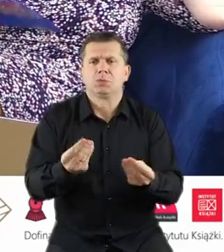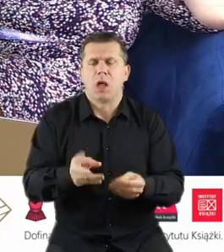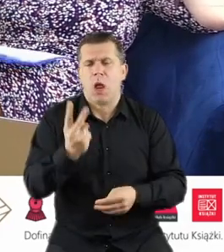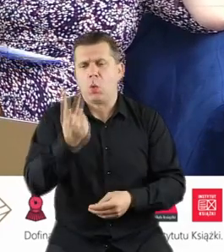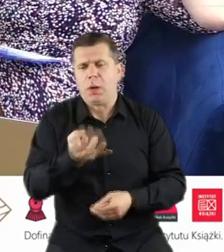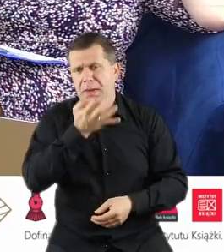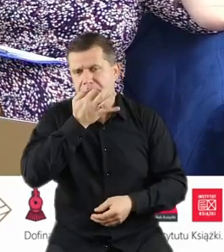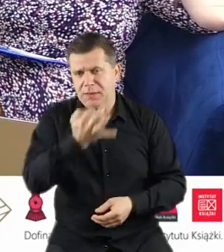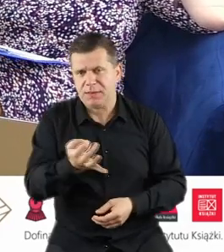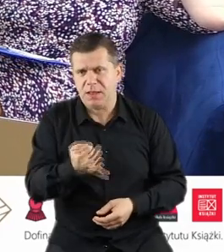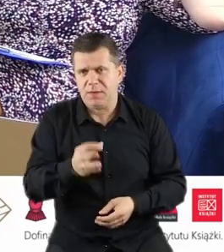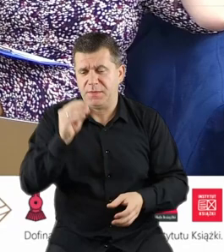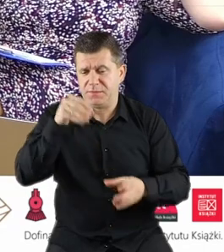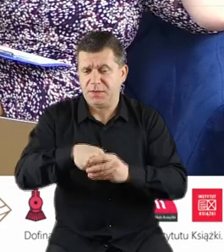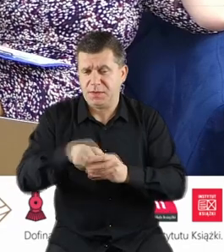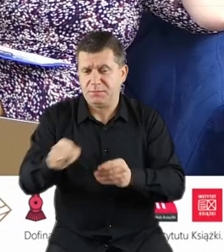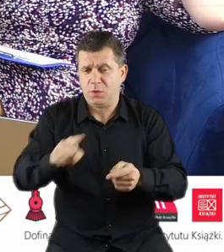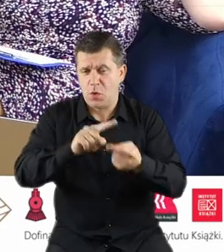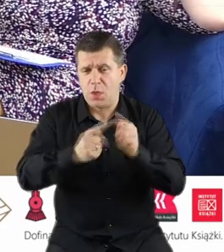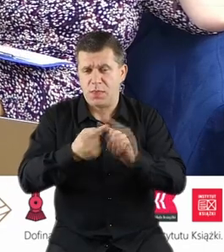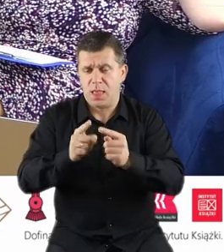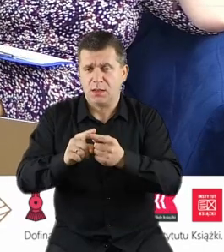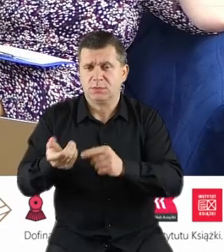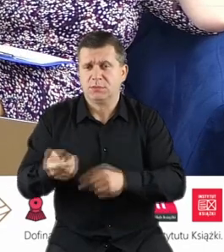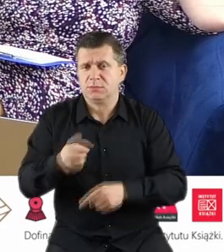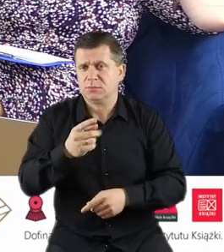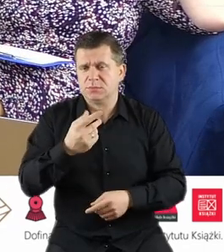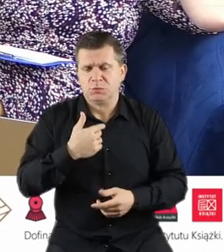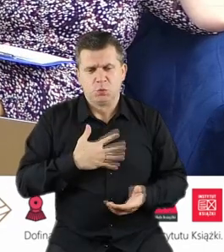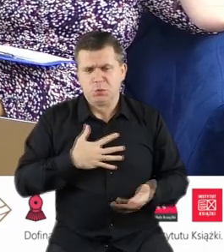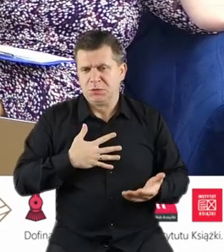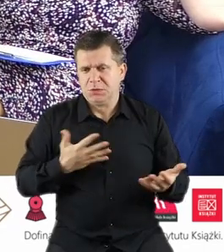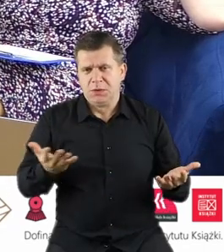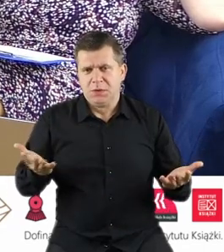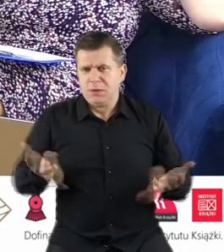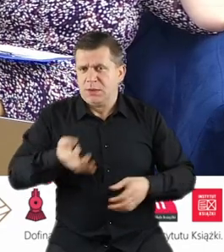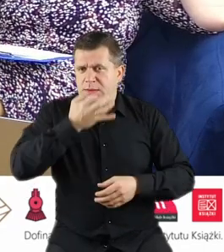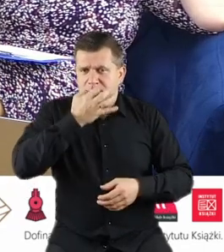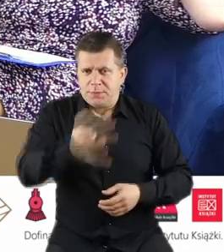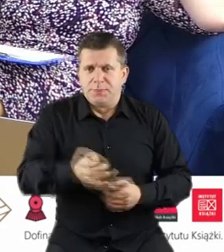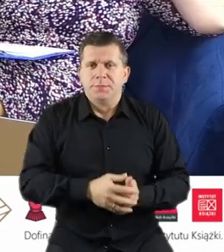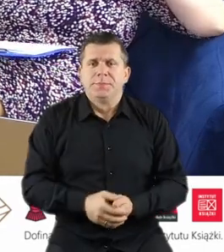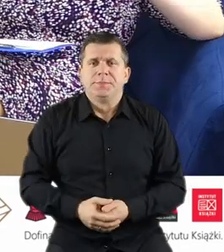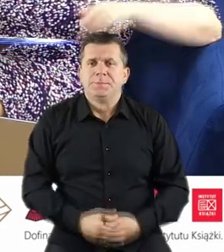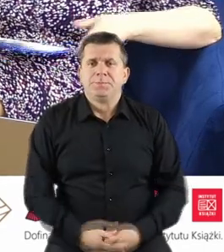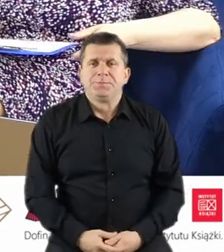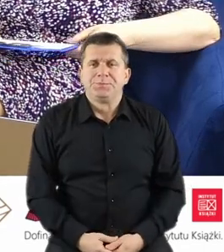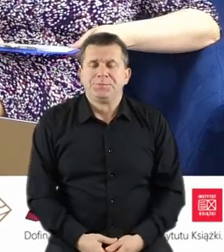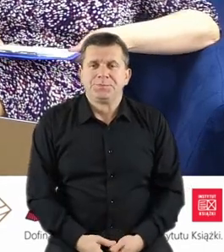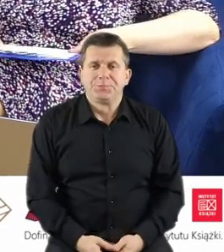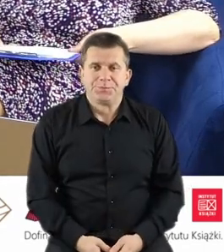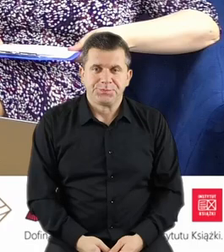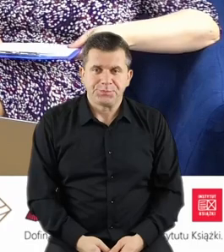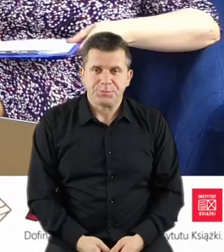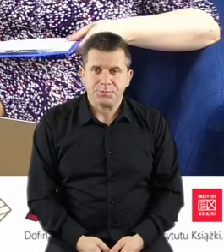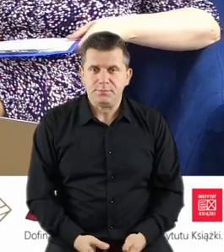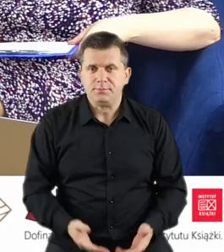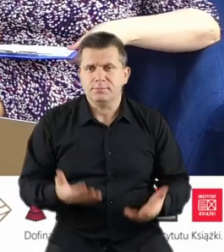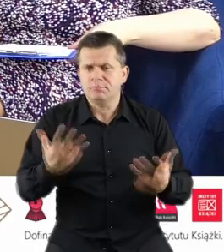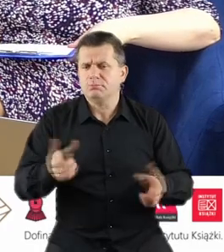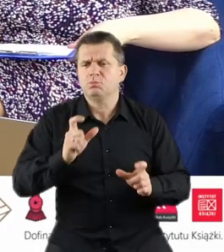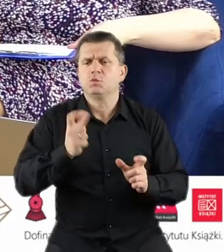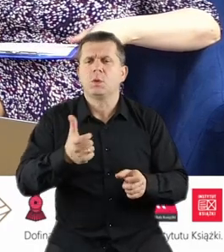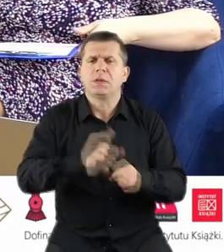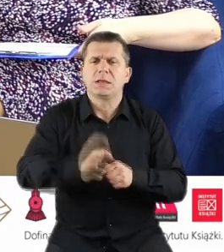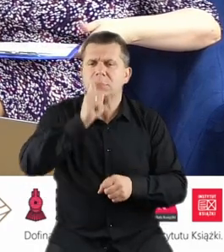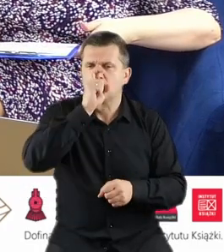pytanie w tym kontekście, no przewrotnie oczywiście zapytam, bo no do jakiegoś stopnia co jest